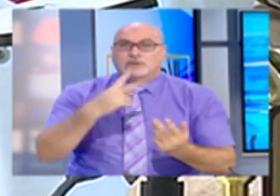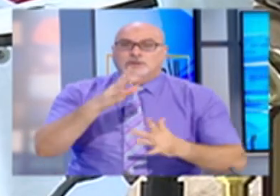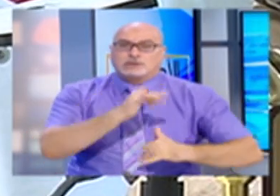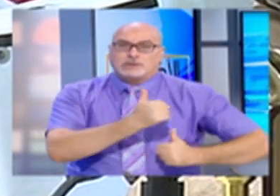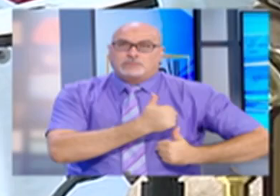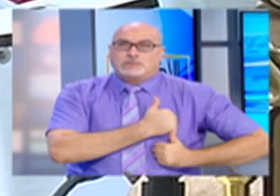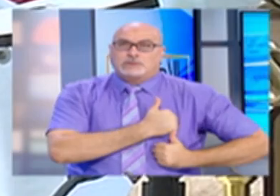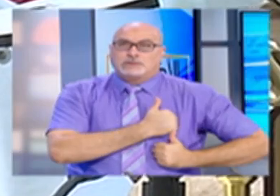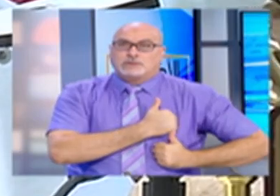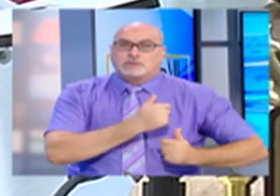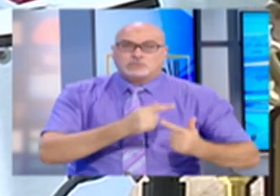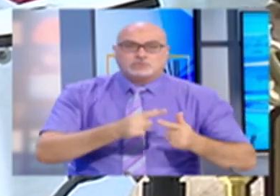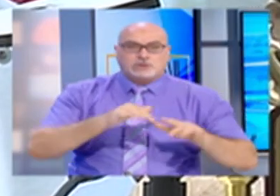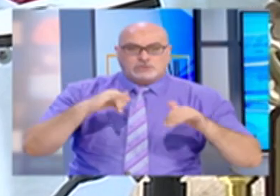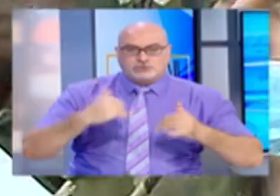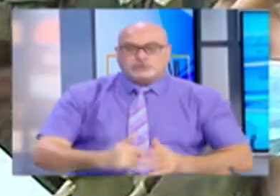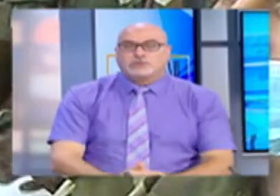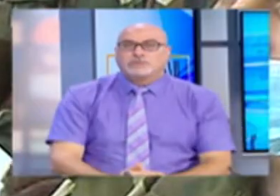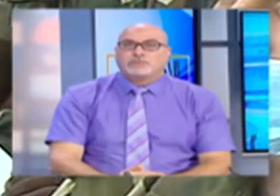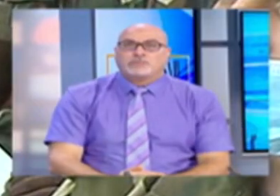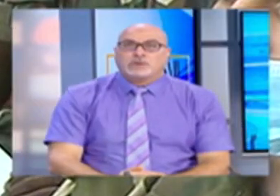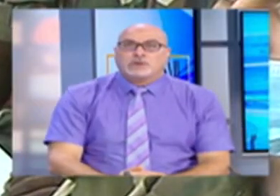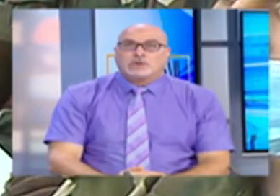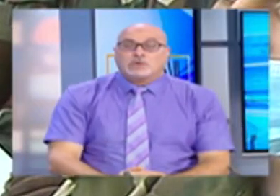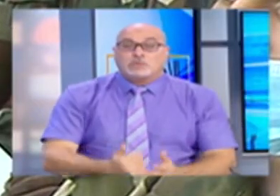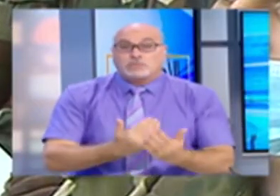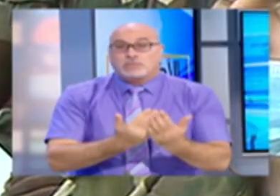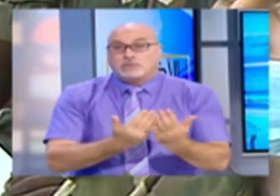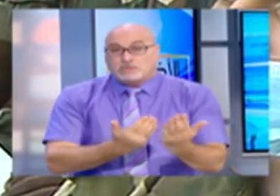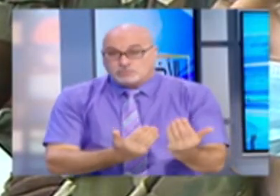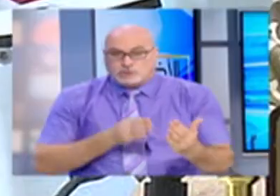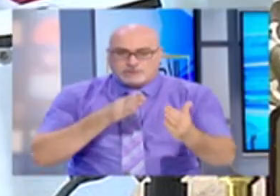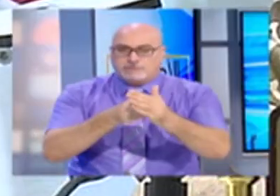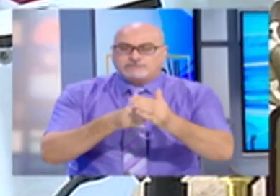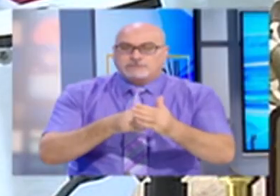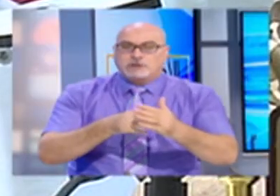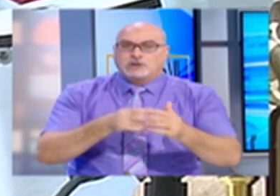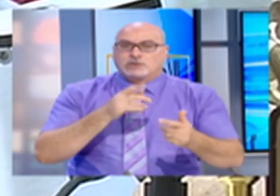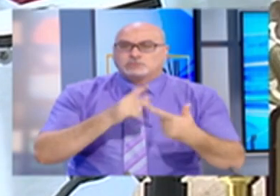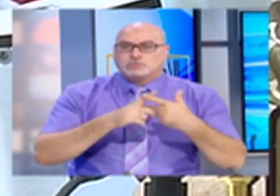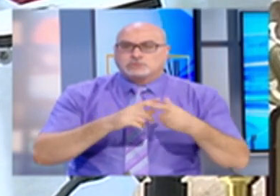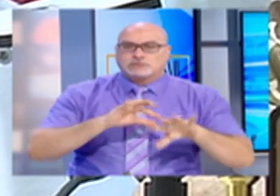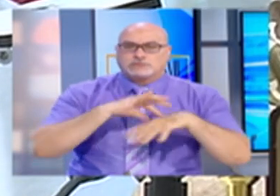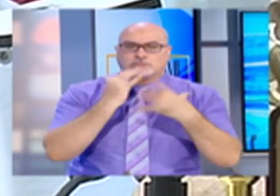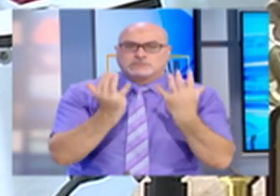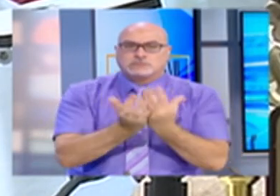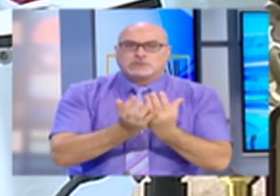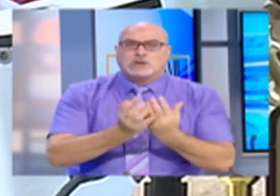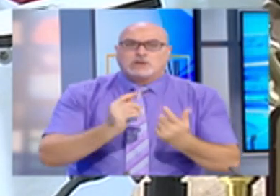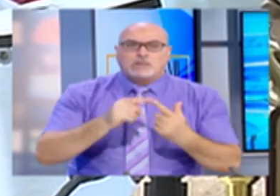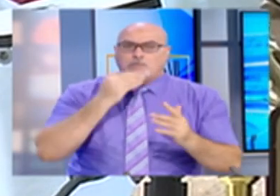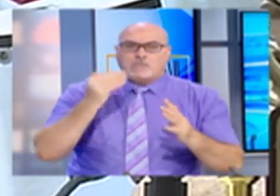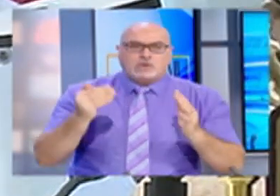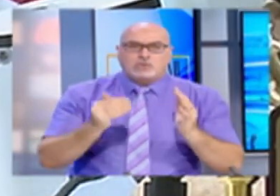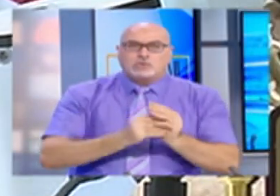جيشنا وبلادنا المتمثلة أساسا في الأداء الكامل بل والأمثل